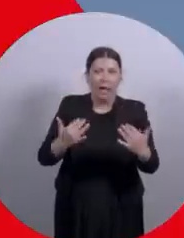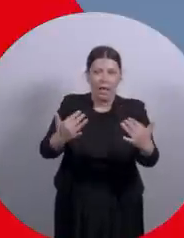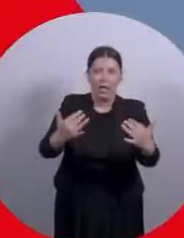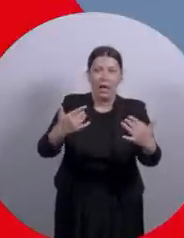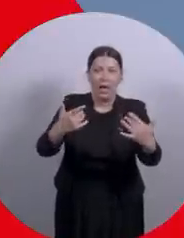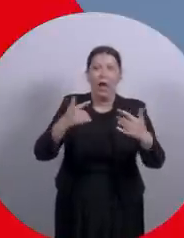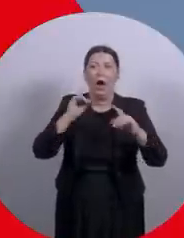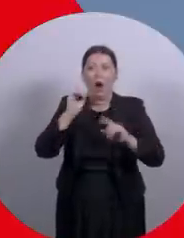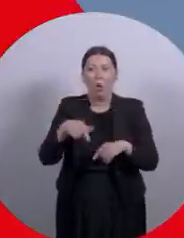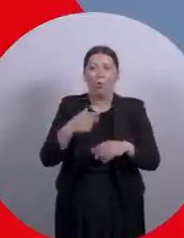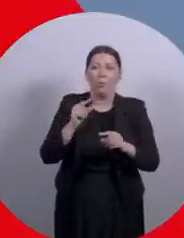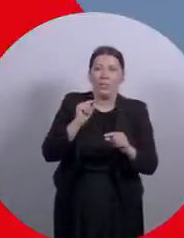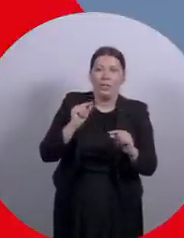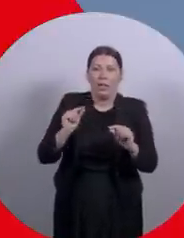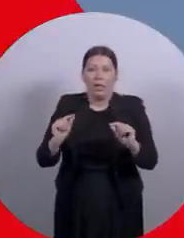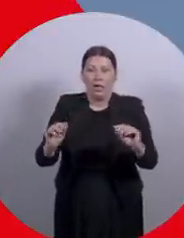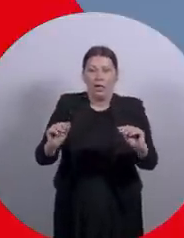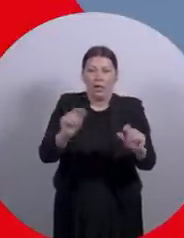bedeutet